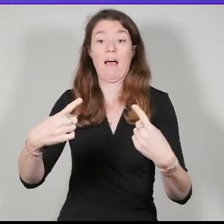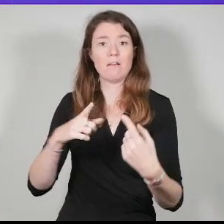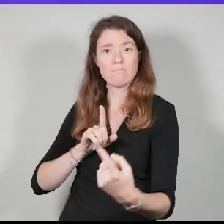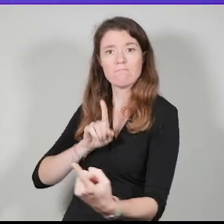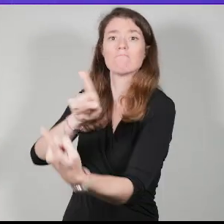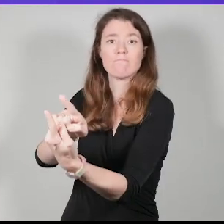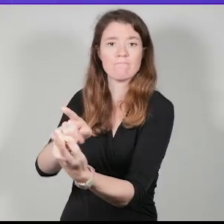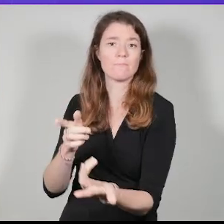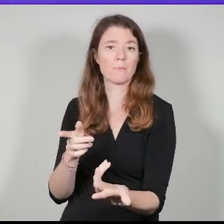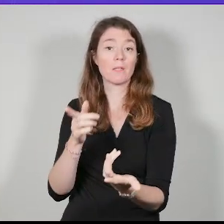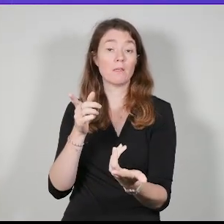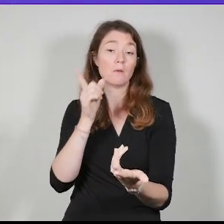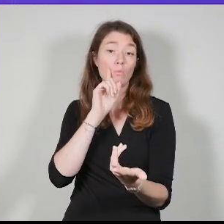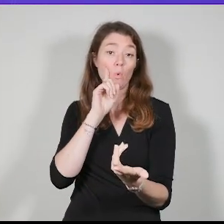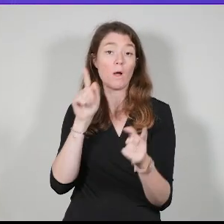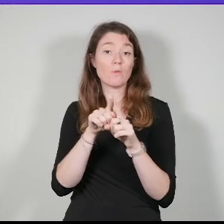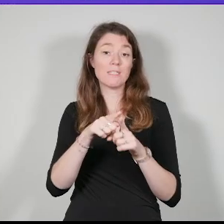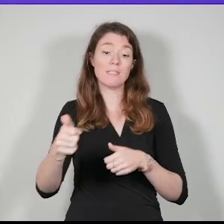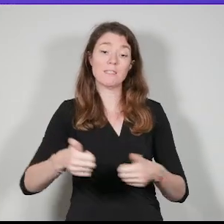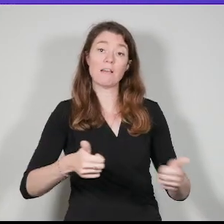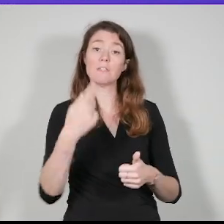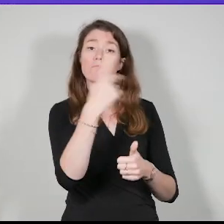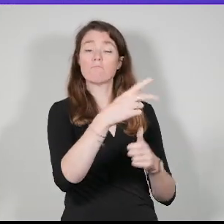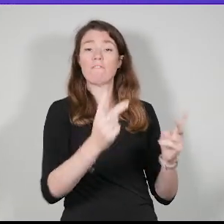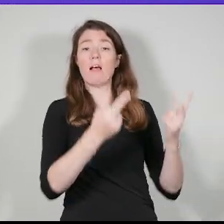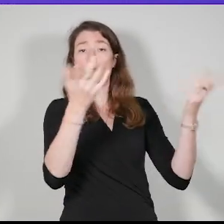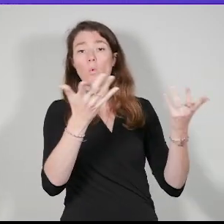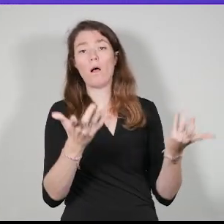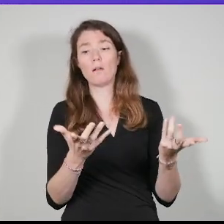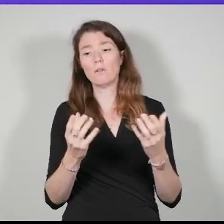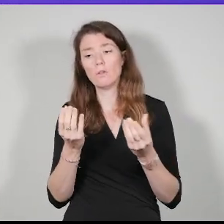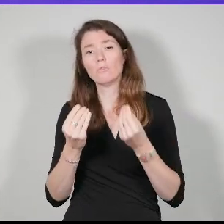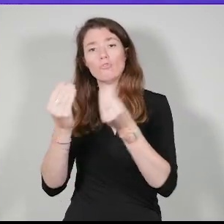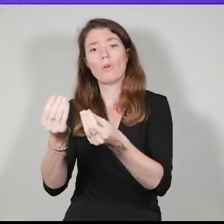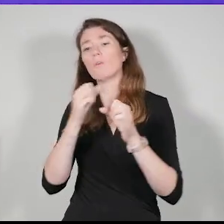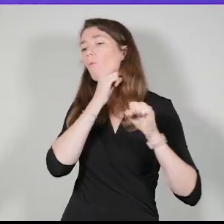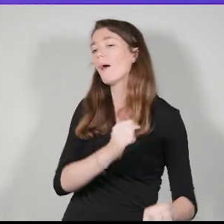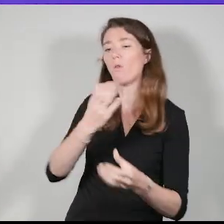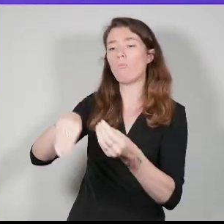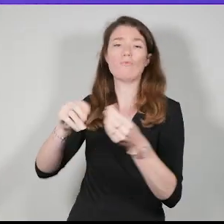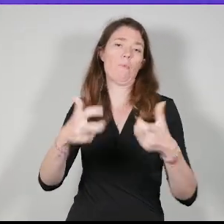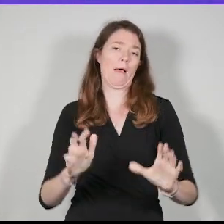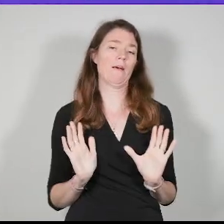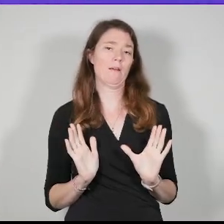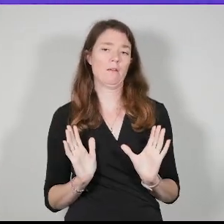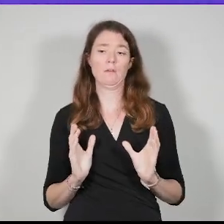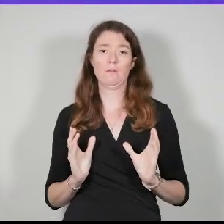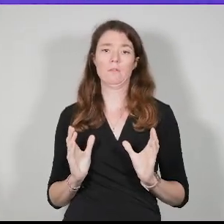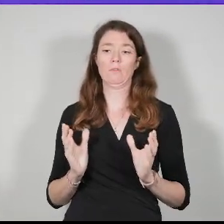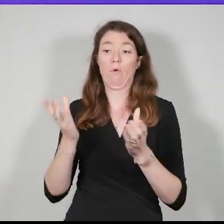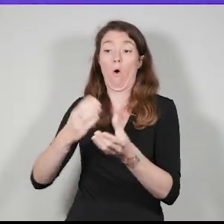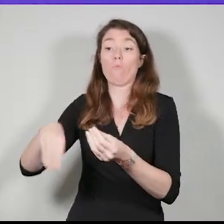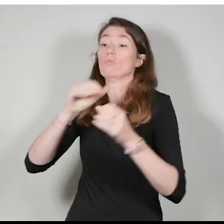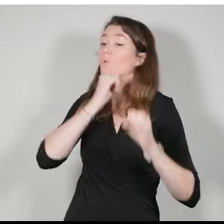par le respect aussi d'un des principes du service qui est on n'ajoute pas de contraintes. Donc si on n'ajoute pas de contraintes aux aidants, c'est nous